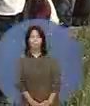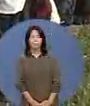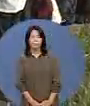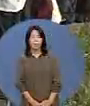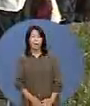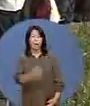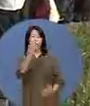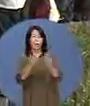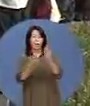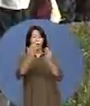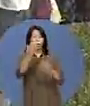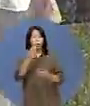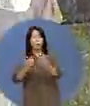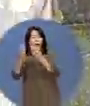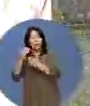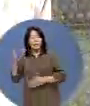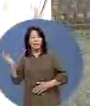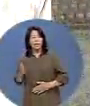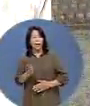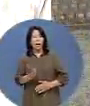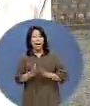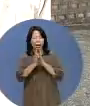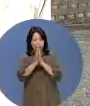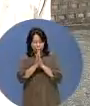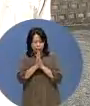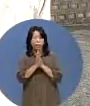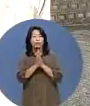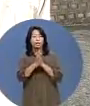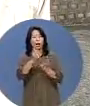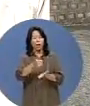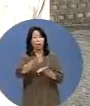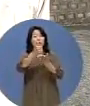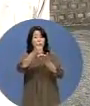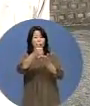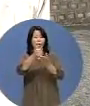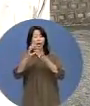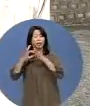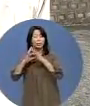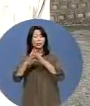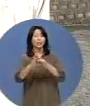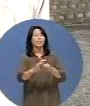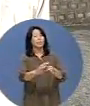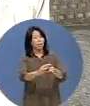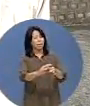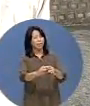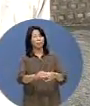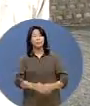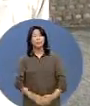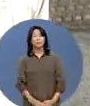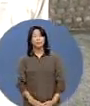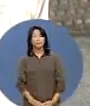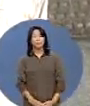森という昔から神と崇められてきたものが今でもその姿を残してるんですね。 そうね、